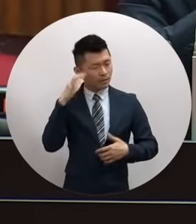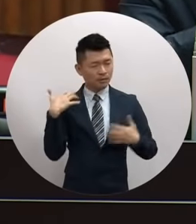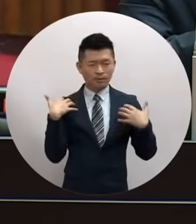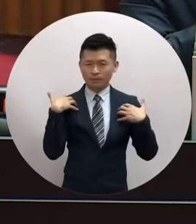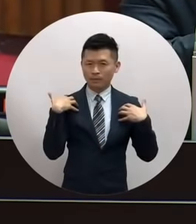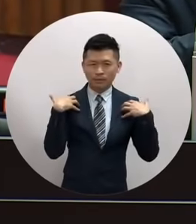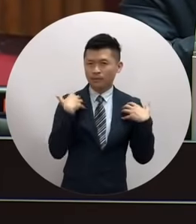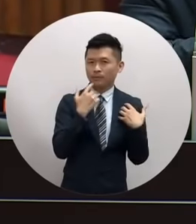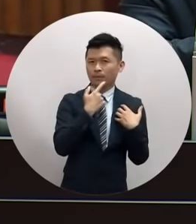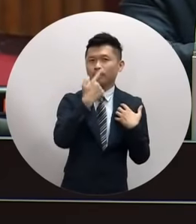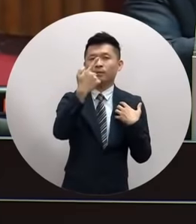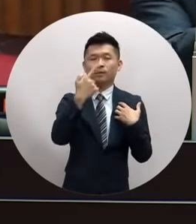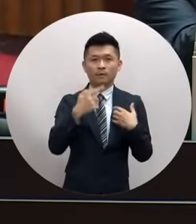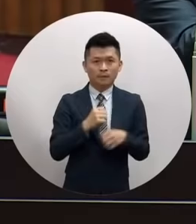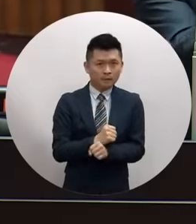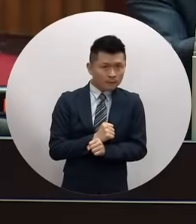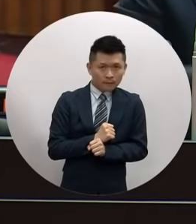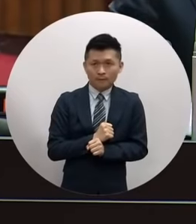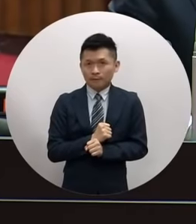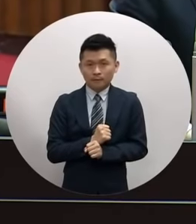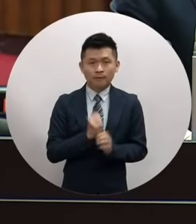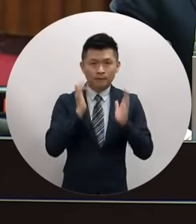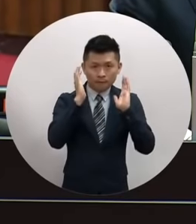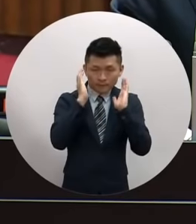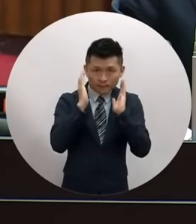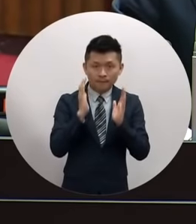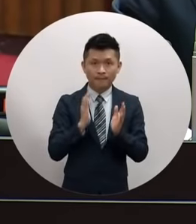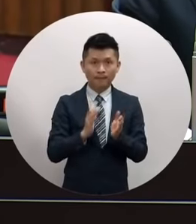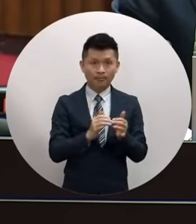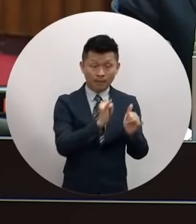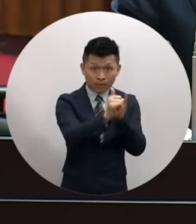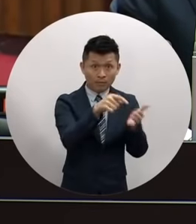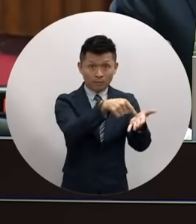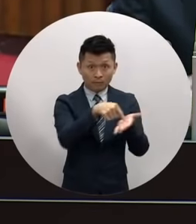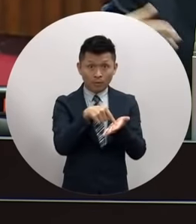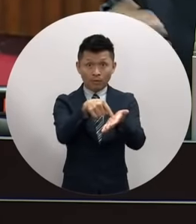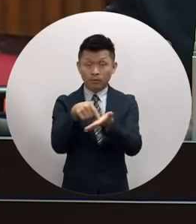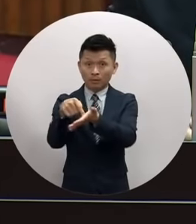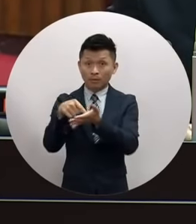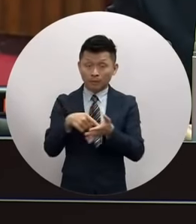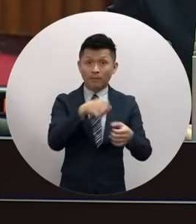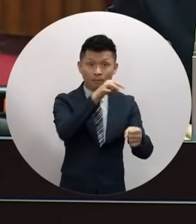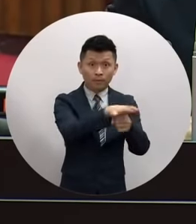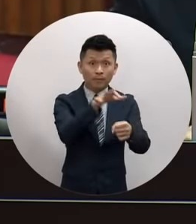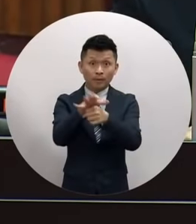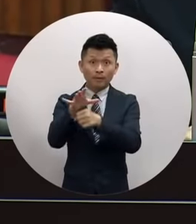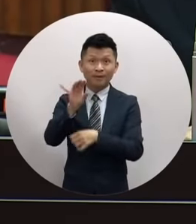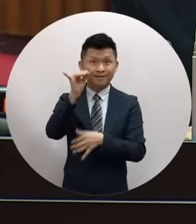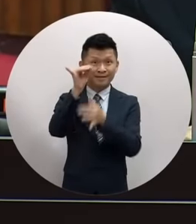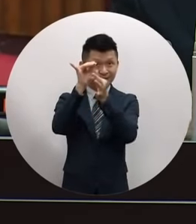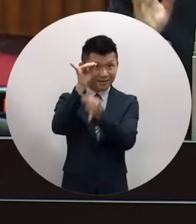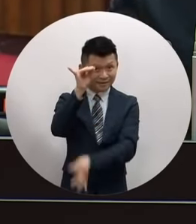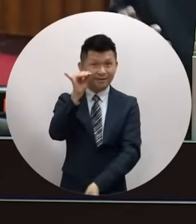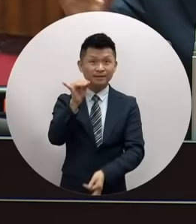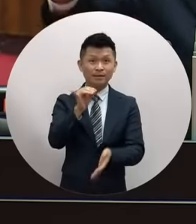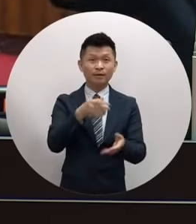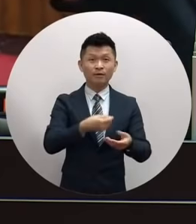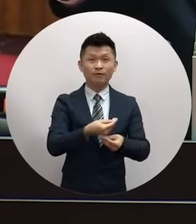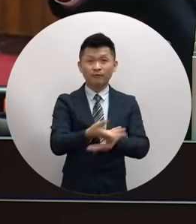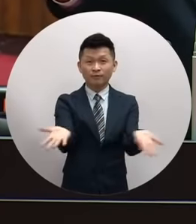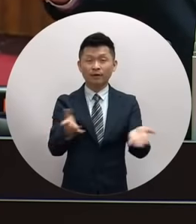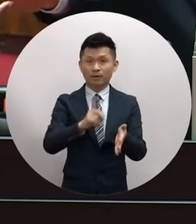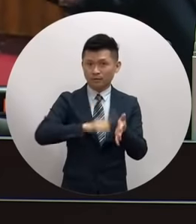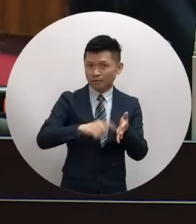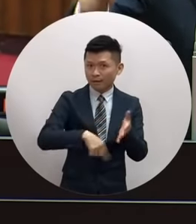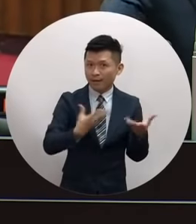大家战战兢兢，能把钱花在民众手上，几千亿不是那么简单，但连